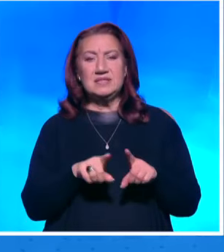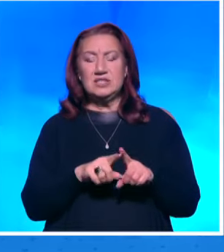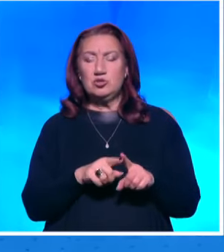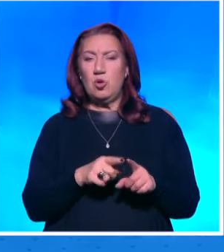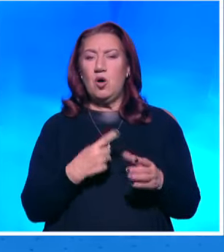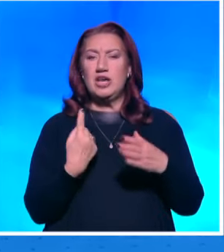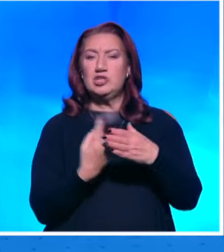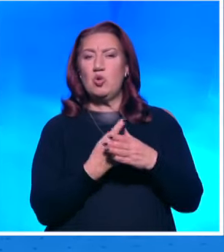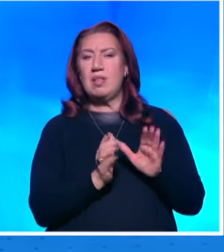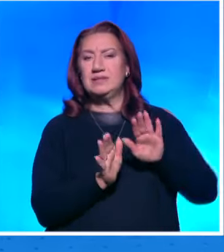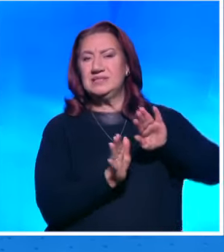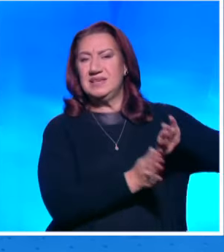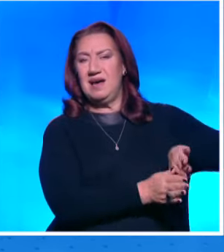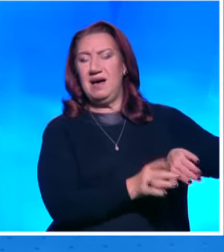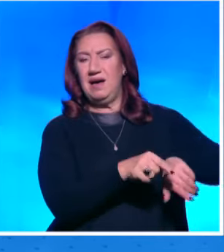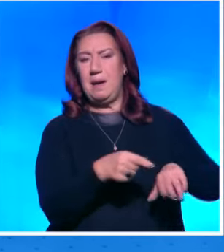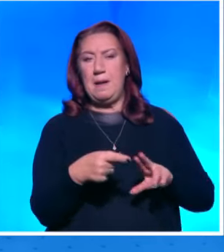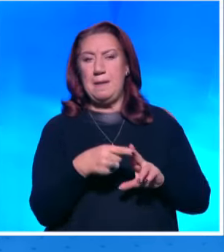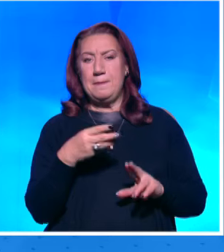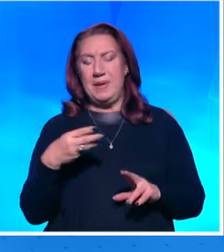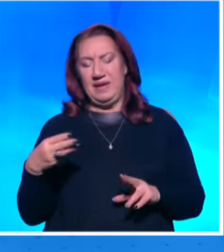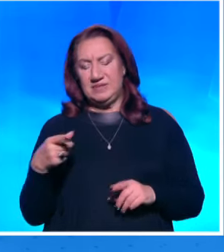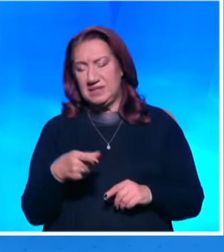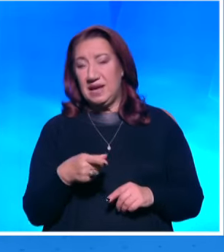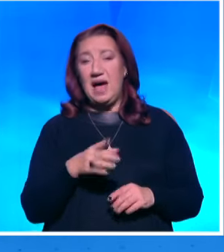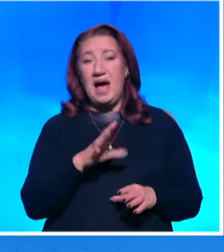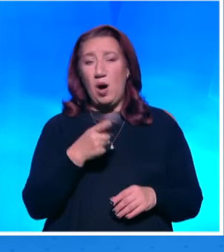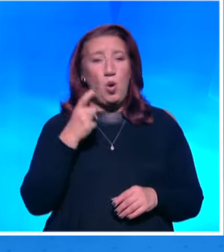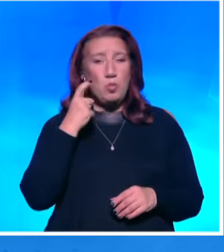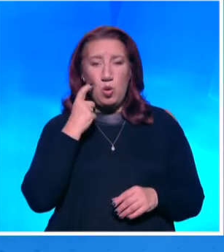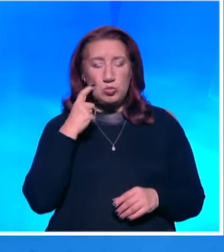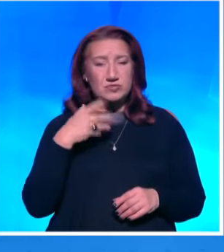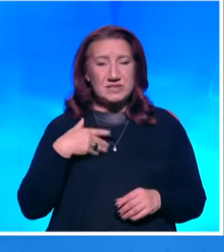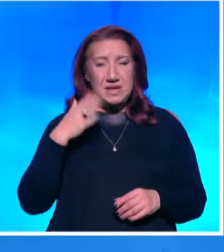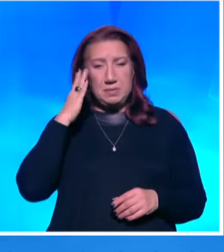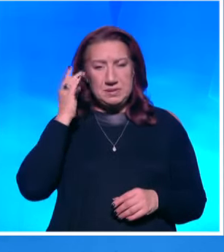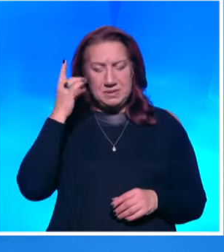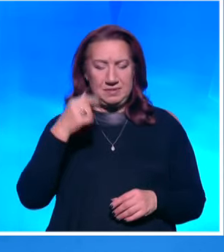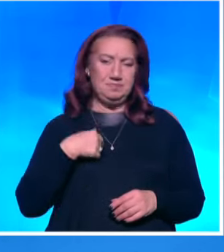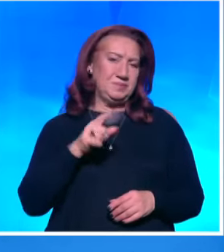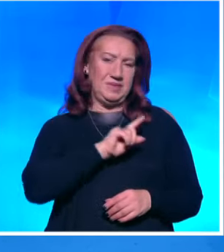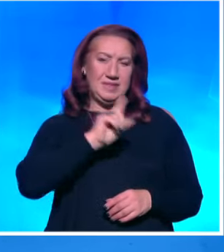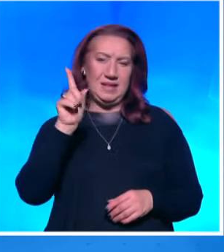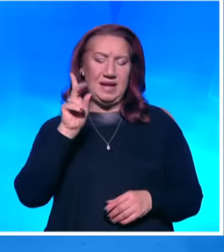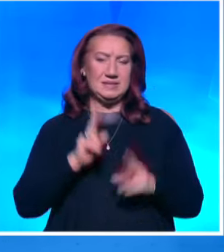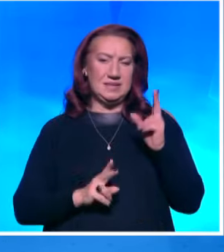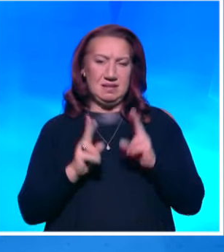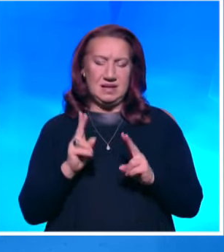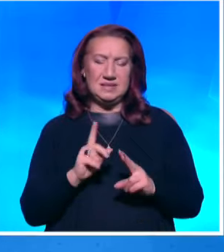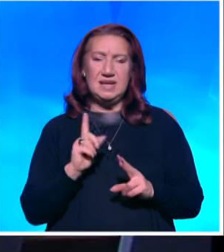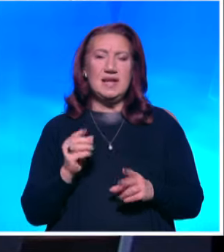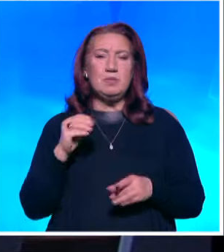за нас бойко борисов за премиер на българия е абсолютно неприемливо предложение заявяваме че няма да участваме в търго за